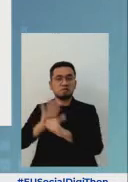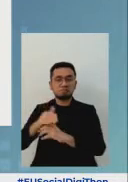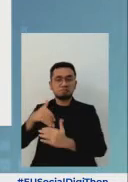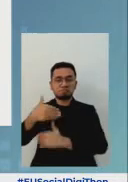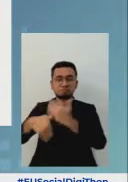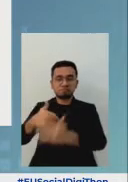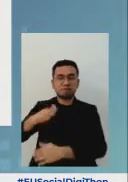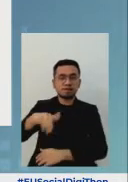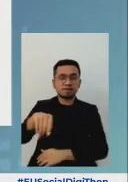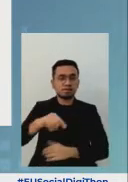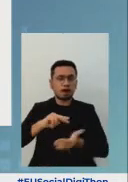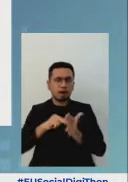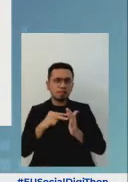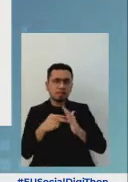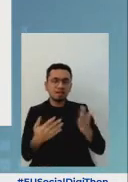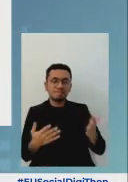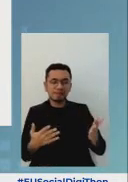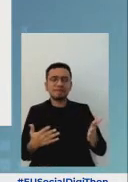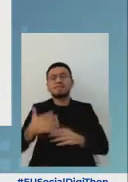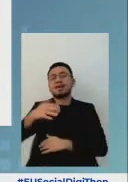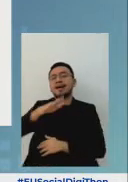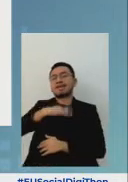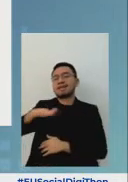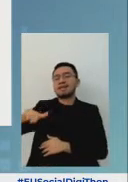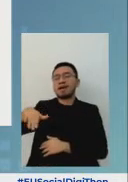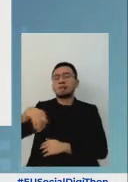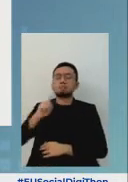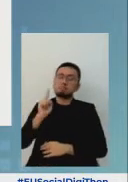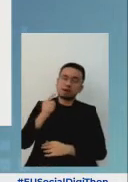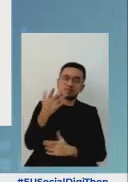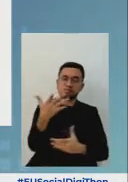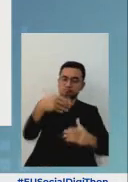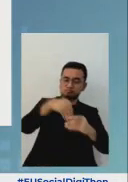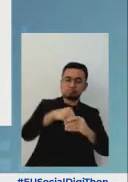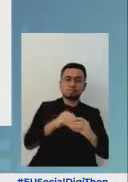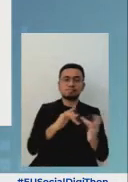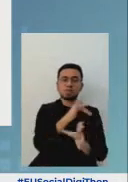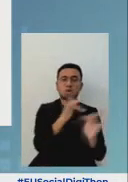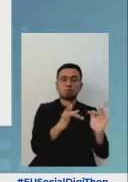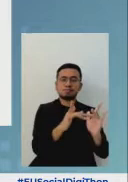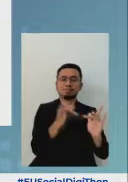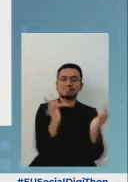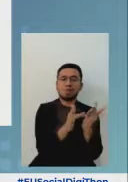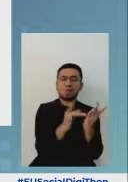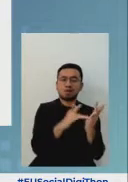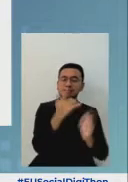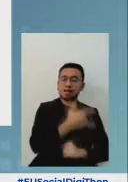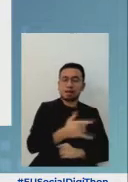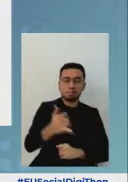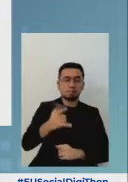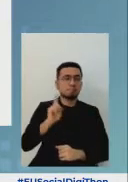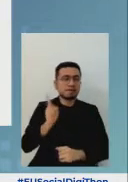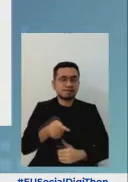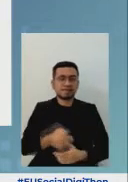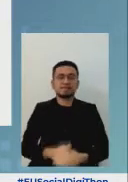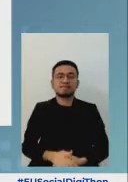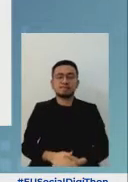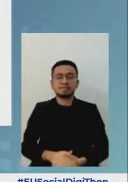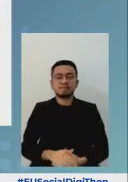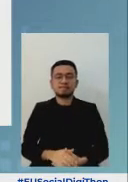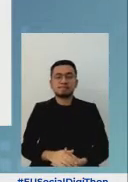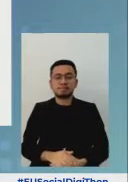menjadi menjadi semakin besar. Nah, mungkin dari saya ada satu hal juga yang saya